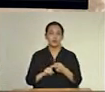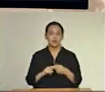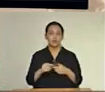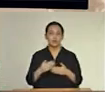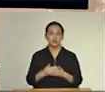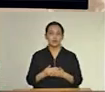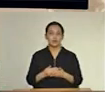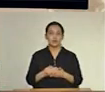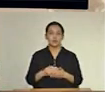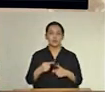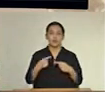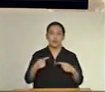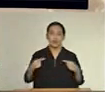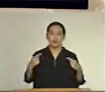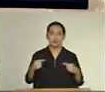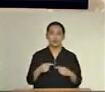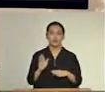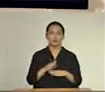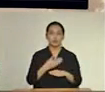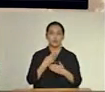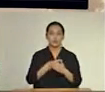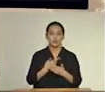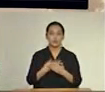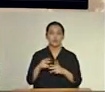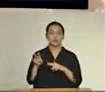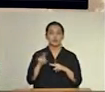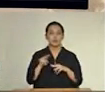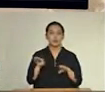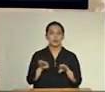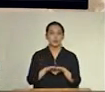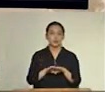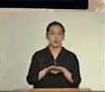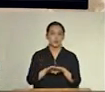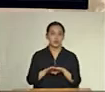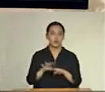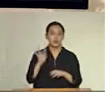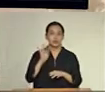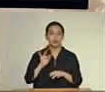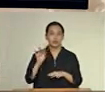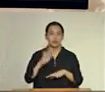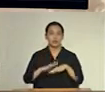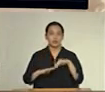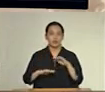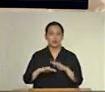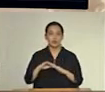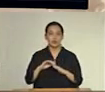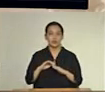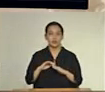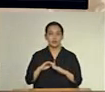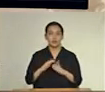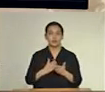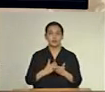turlarga bo'lib o'rganamiz. Jumladan, kuzatish, taqqoslash, tarixiy va tajriba